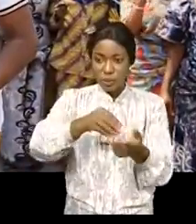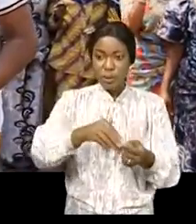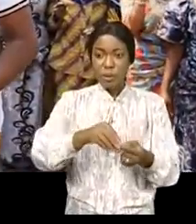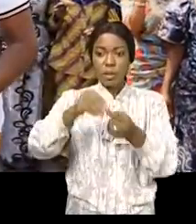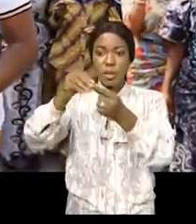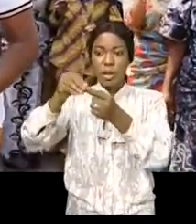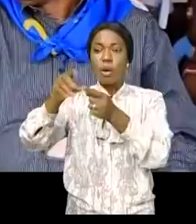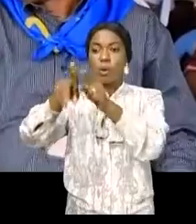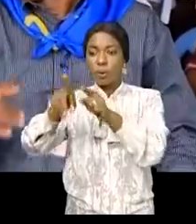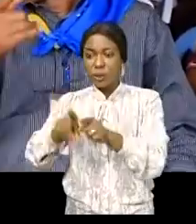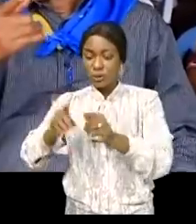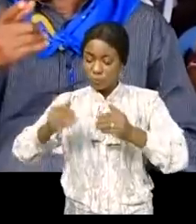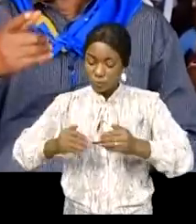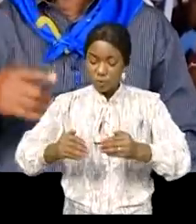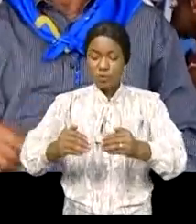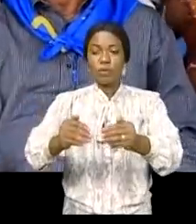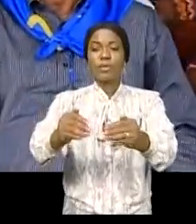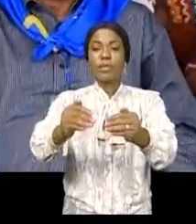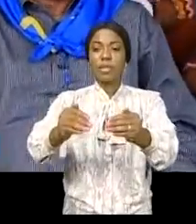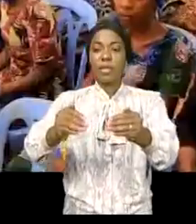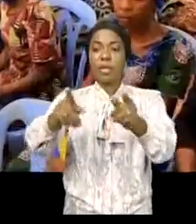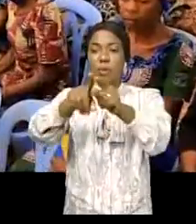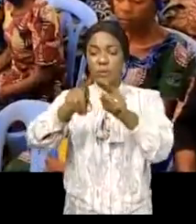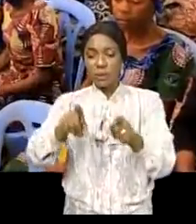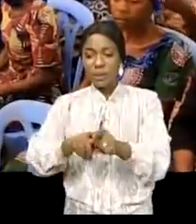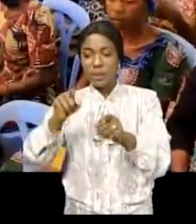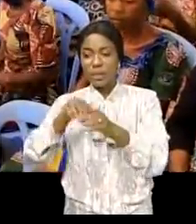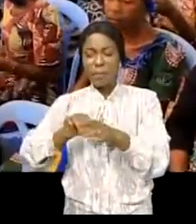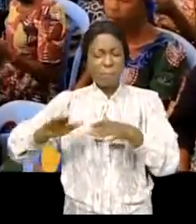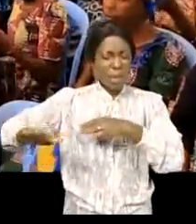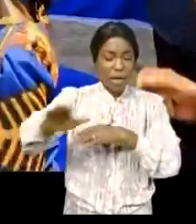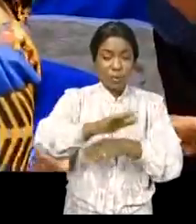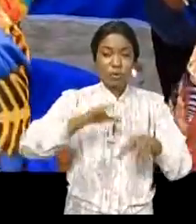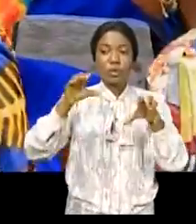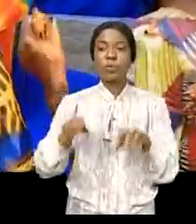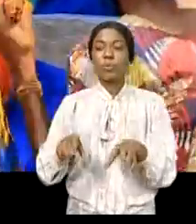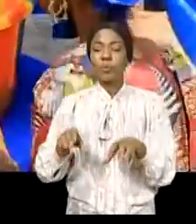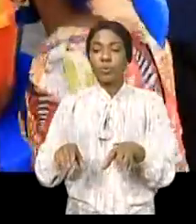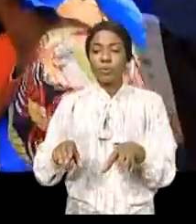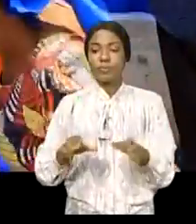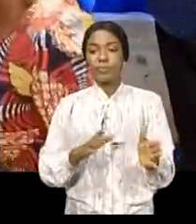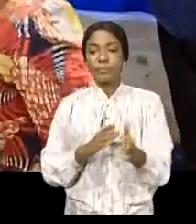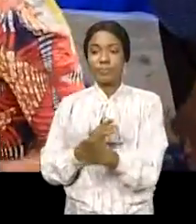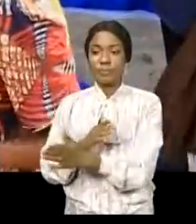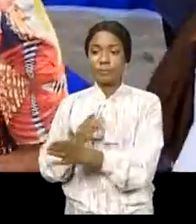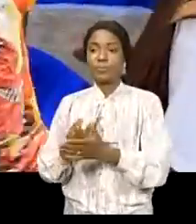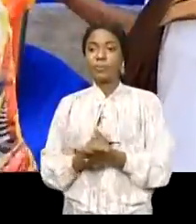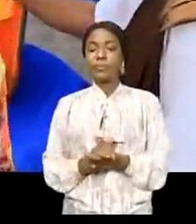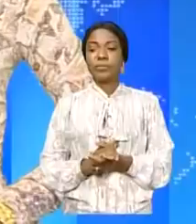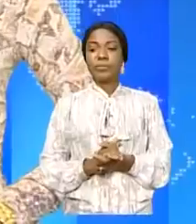que et cette opération de collecte des fonds se déroule sur toute l'étendue du territoire national.